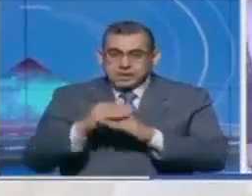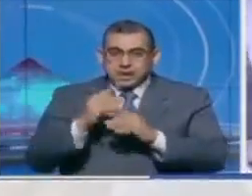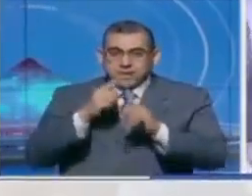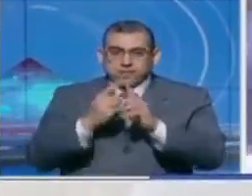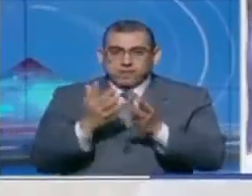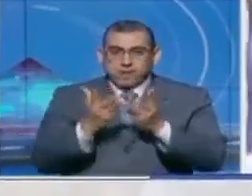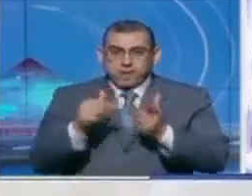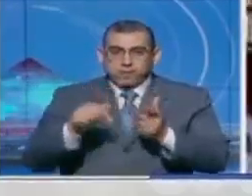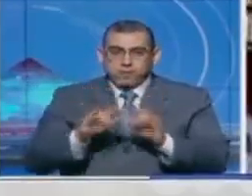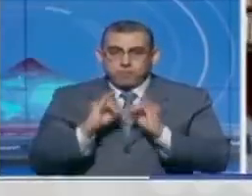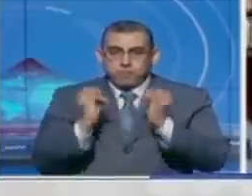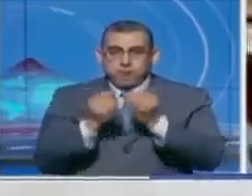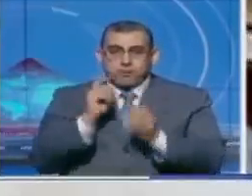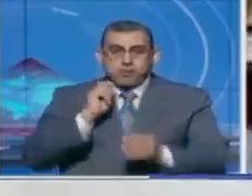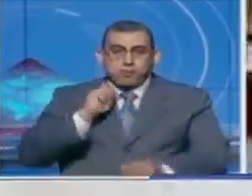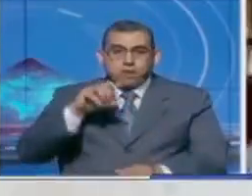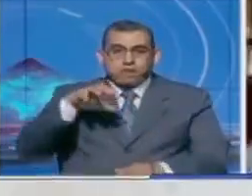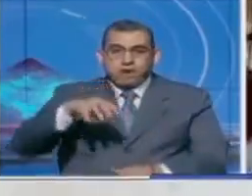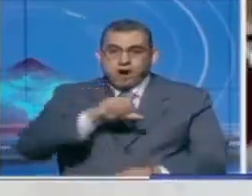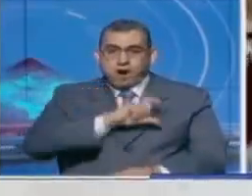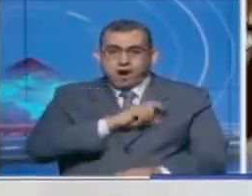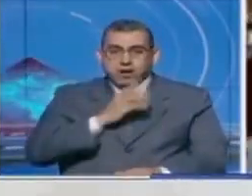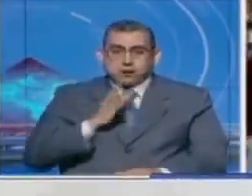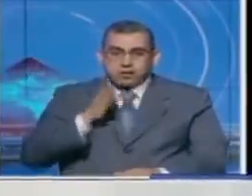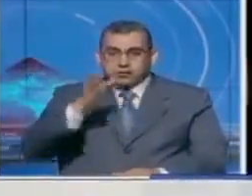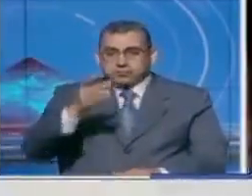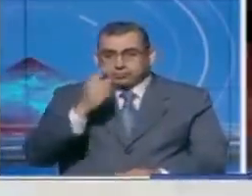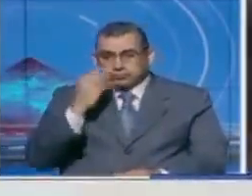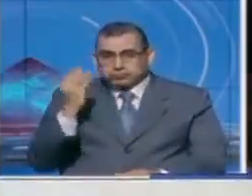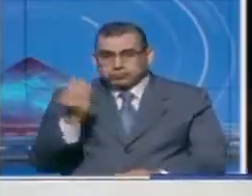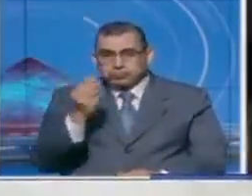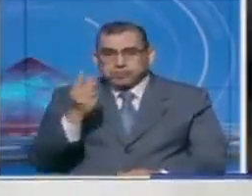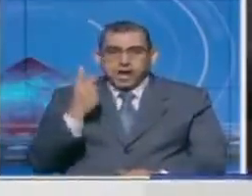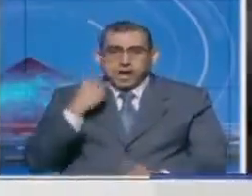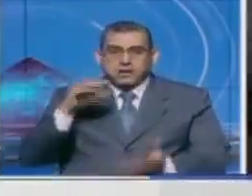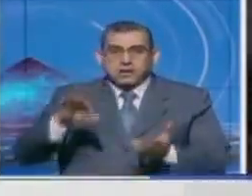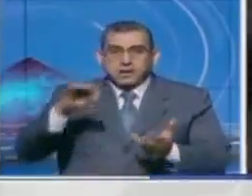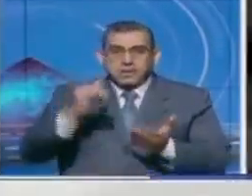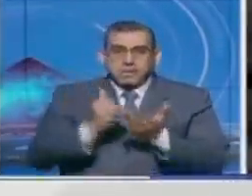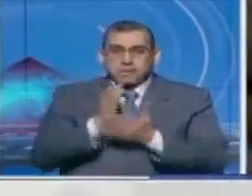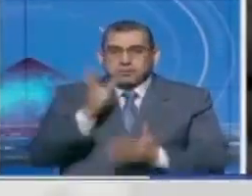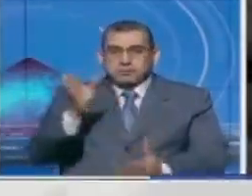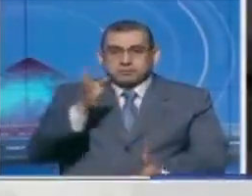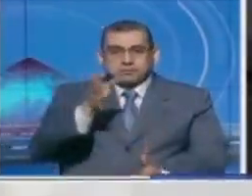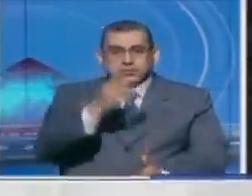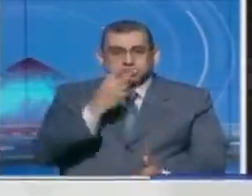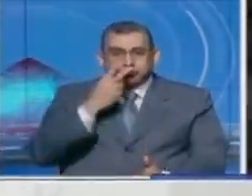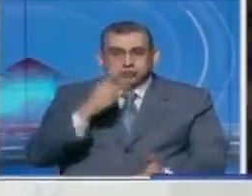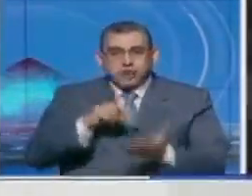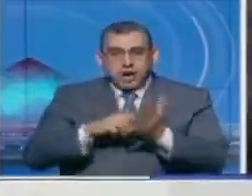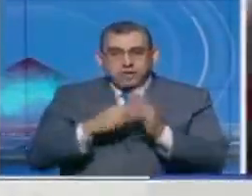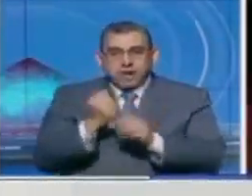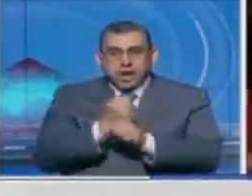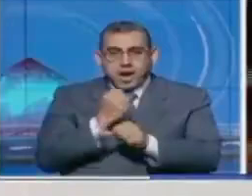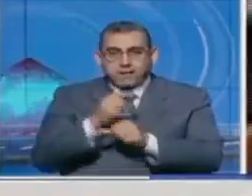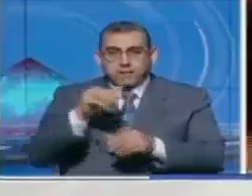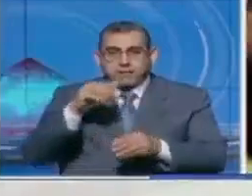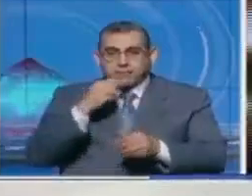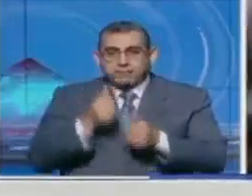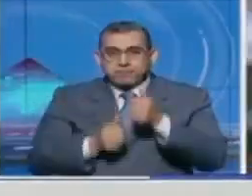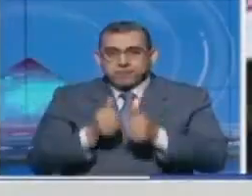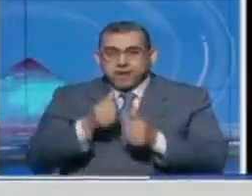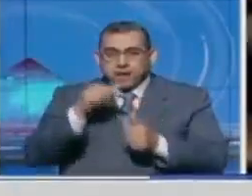للمجموع. محافظ القاهرة قام بجولة تفقدية لعدد من المدارس لمتابعة سير العملية